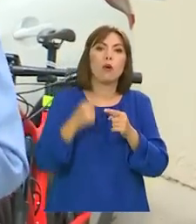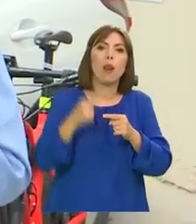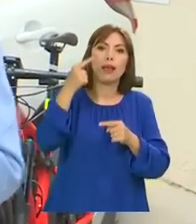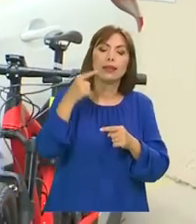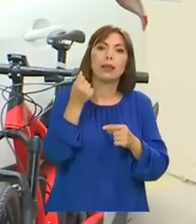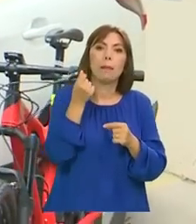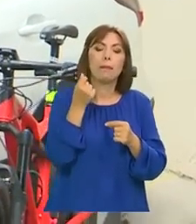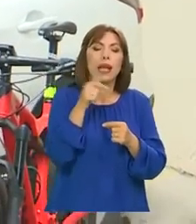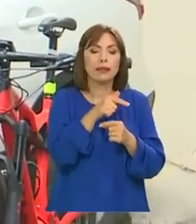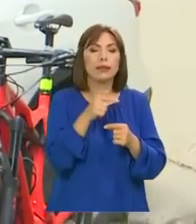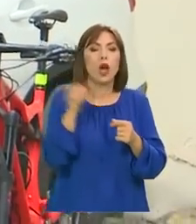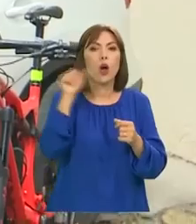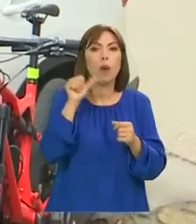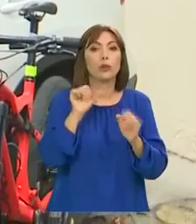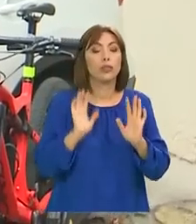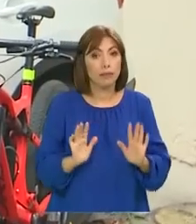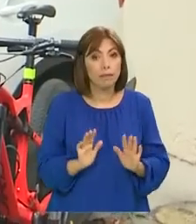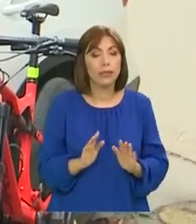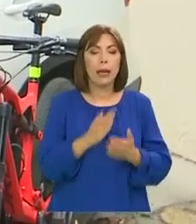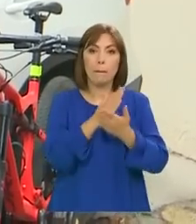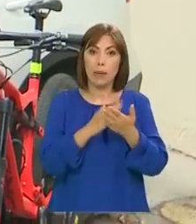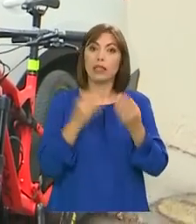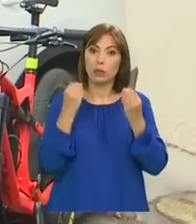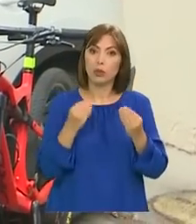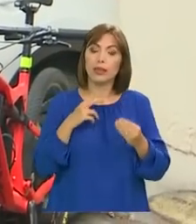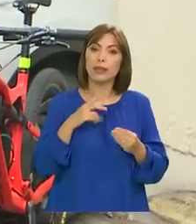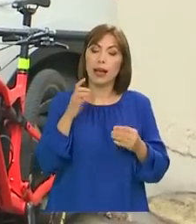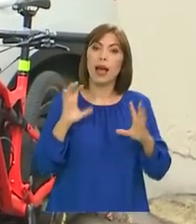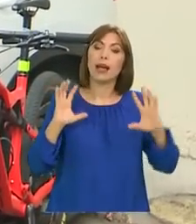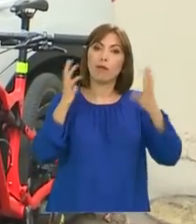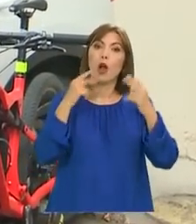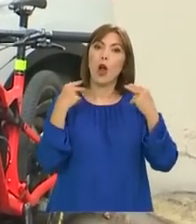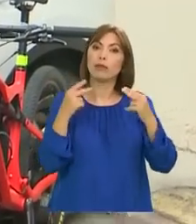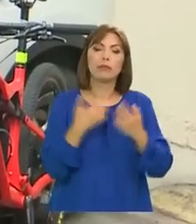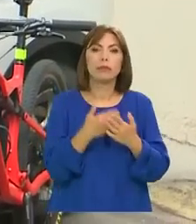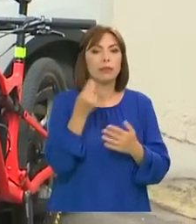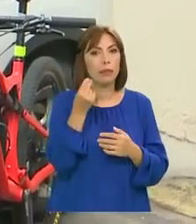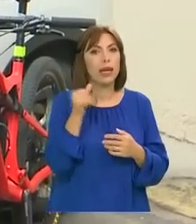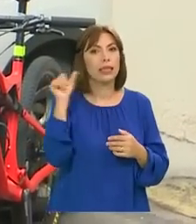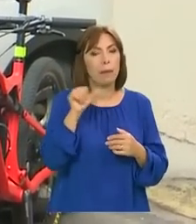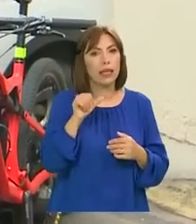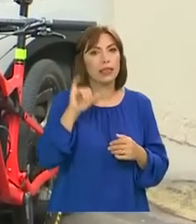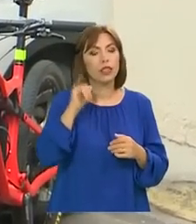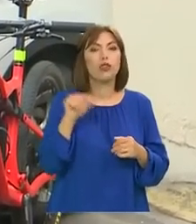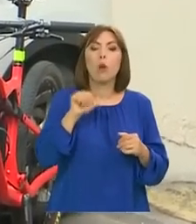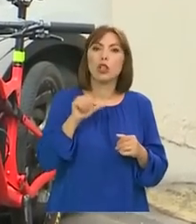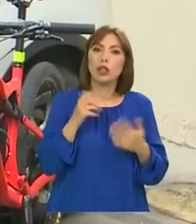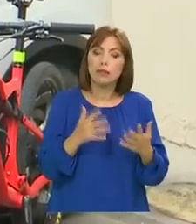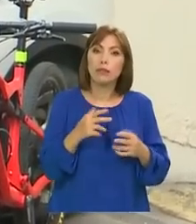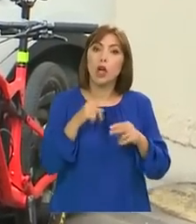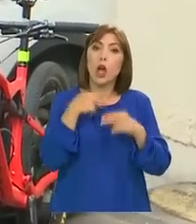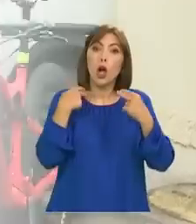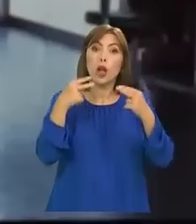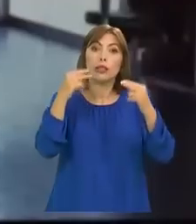la prețul la combustibil. Partea bună este că revoluția continuă, pentru că prețul atât la benzină cât și la motorină continuă să